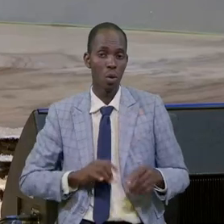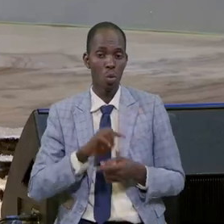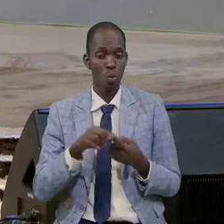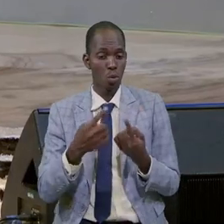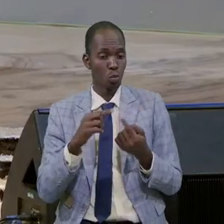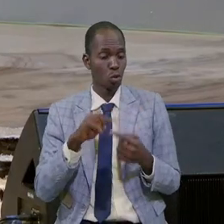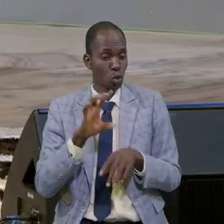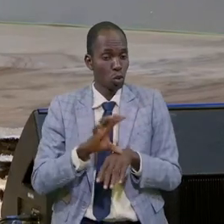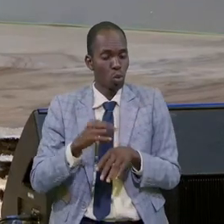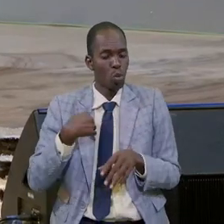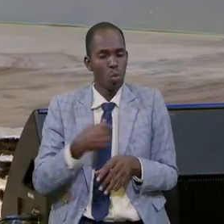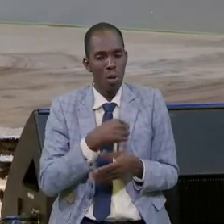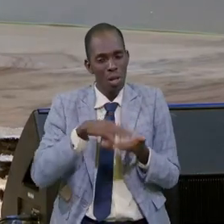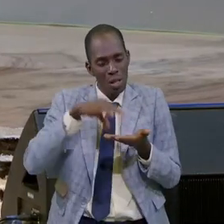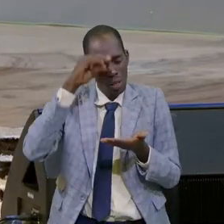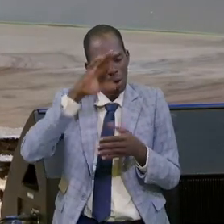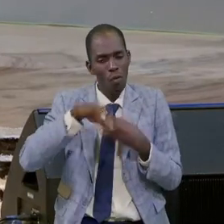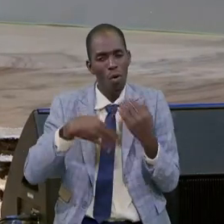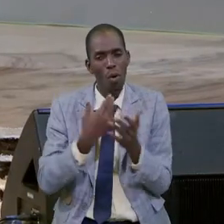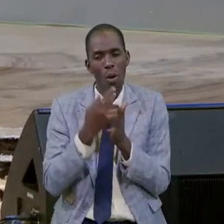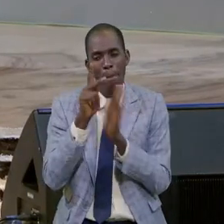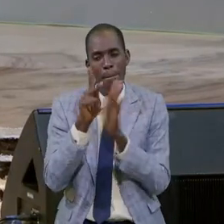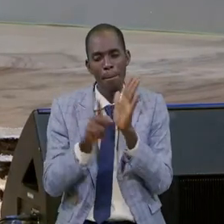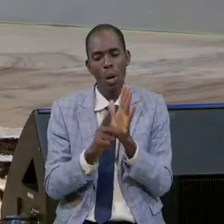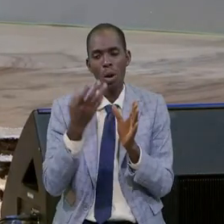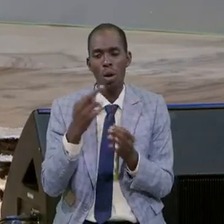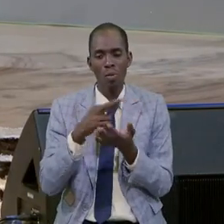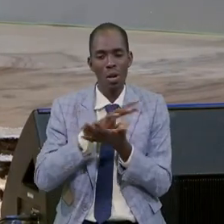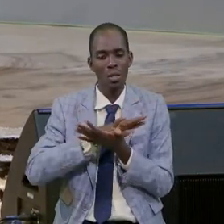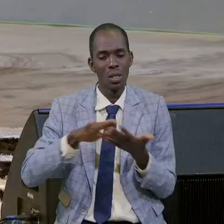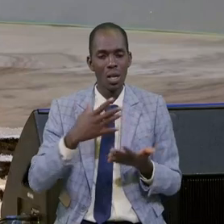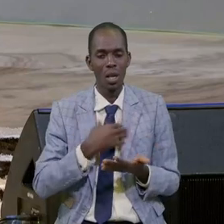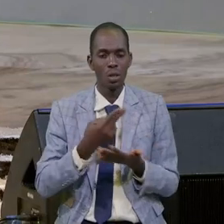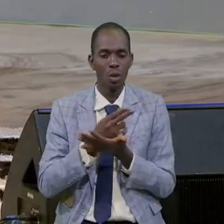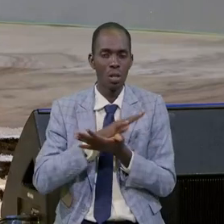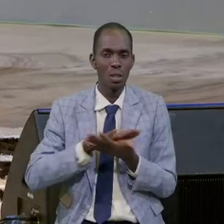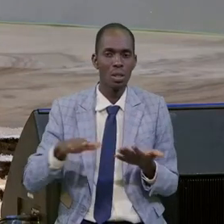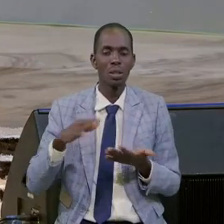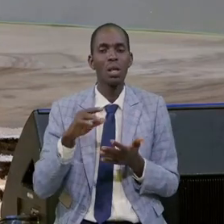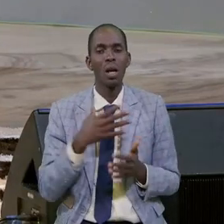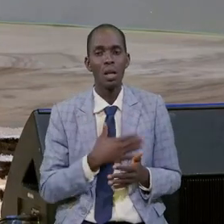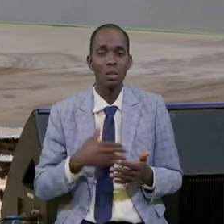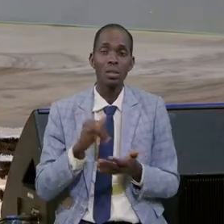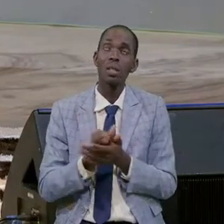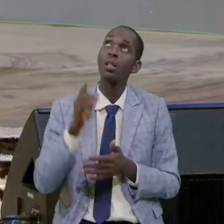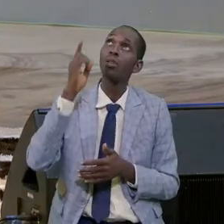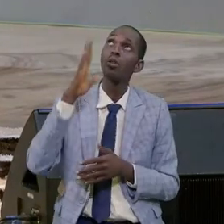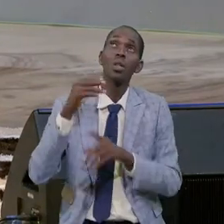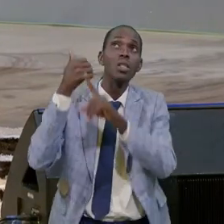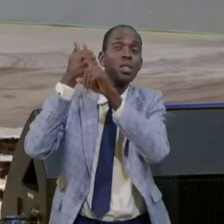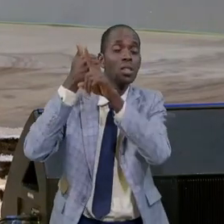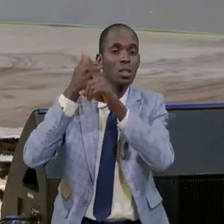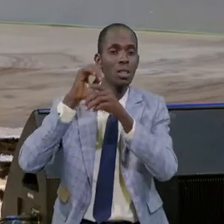Christ. Quand on vient à l'église, nous apprenons tous les principes de la justice, de la sainteté, comme Dieu même dans